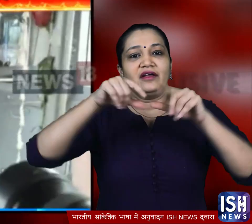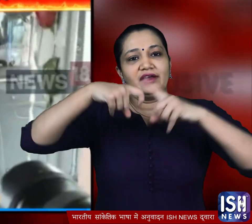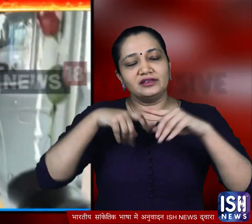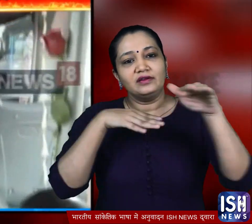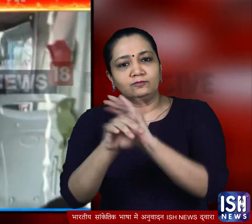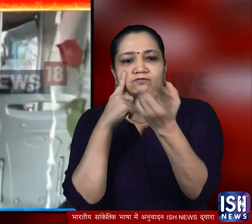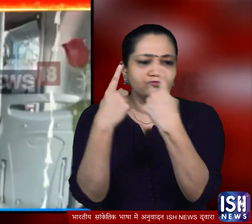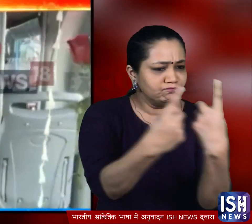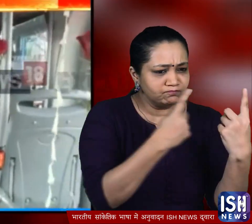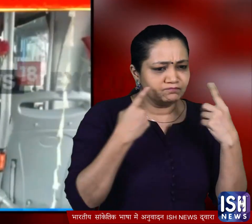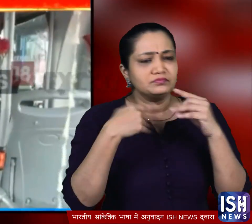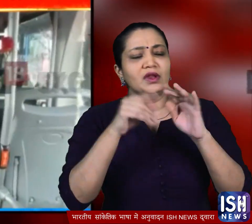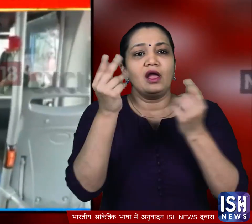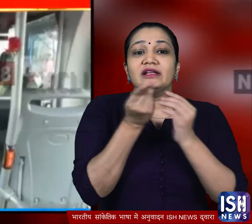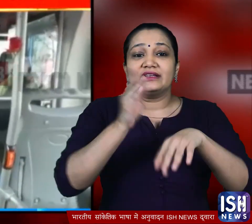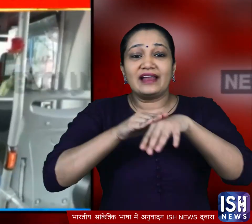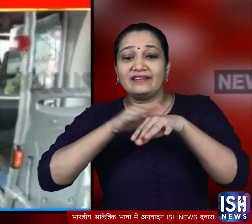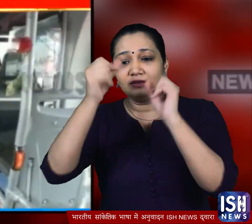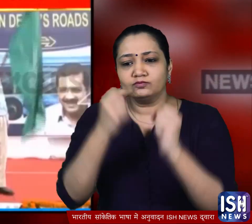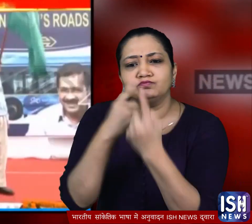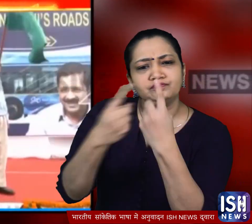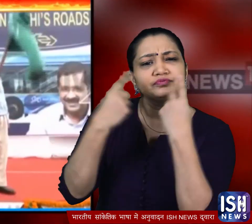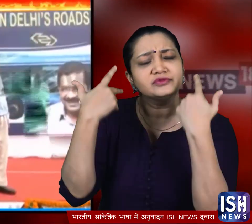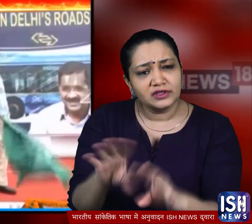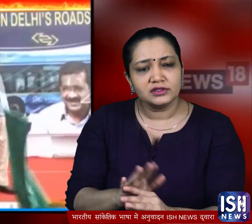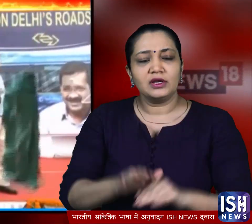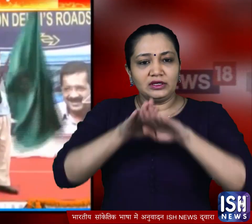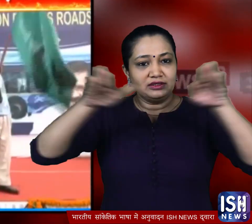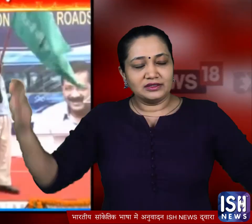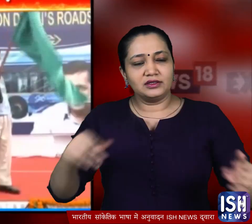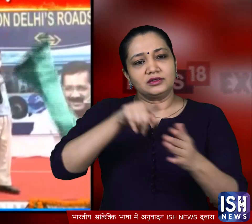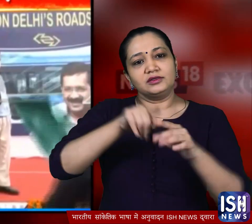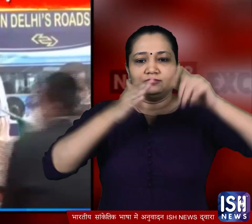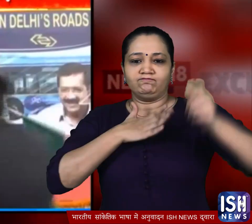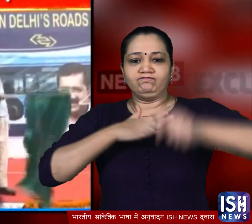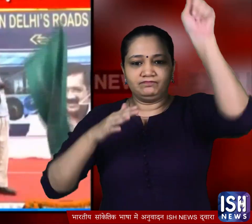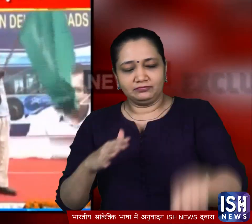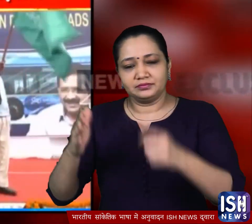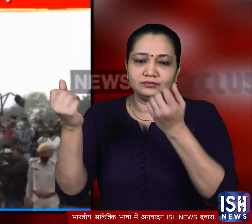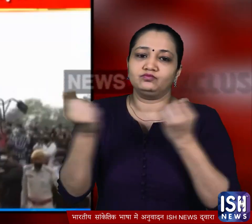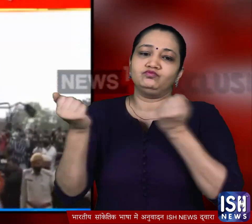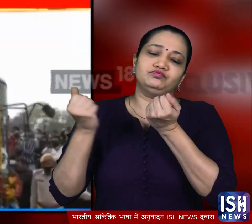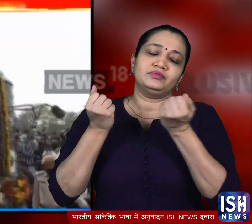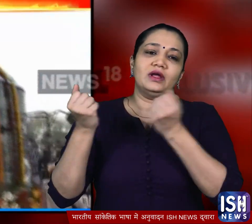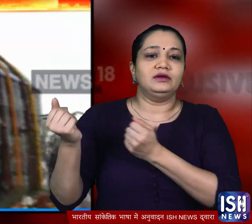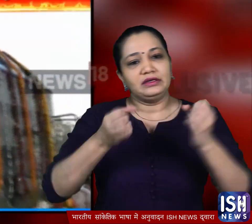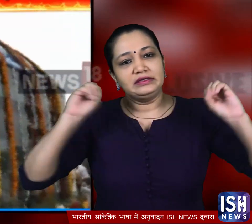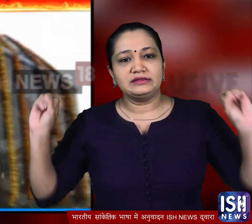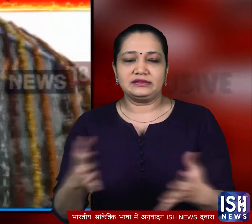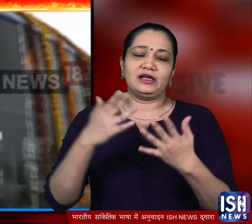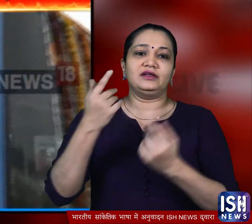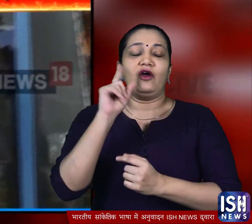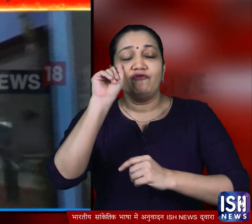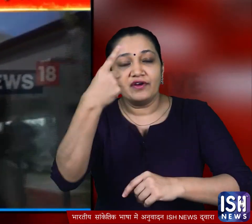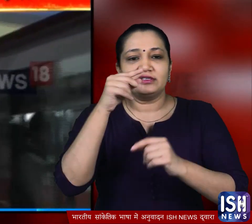बस के अंदर जाकर उसका मुआयना किया, साथ ही ड्राइवर से बातचीत भी की और फिर मंच पर पहुंचकर उन्होंने बस को हरी झंडी दिखाई, जिसके बाद दिल्ली की सड़कों